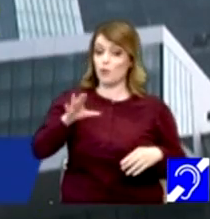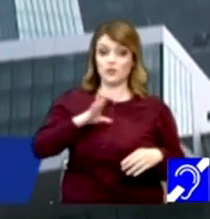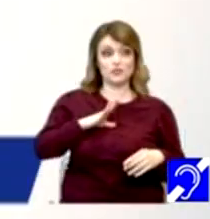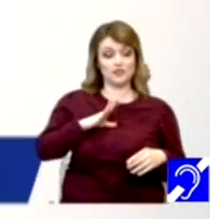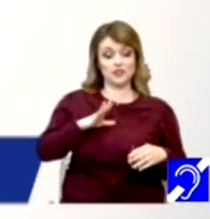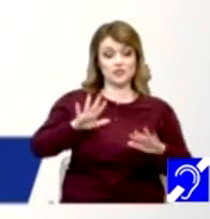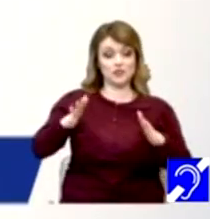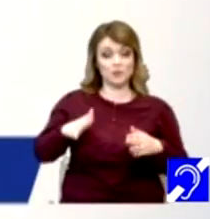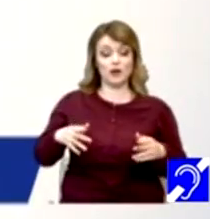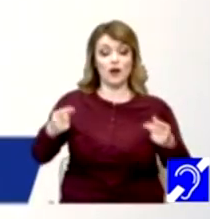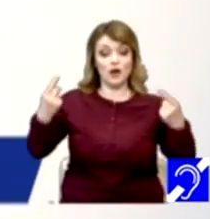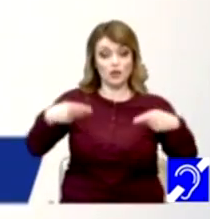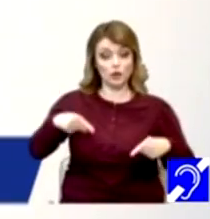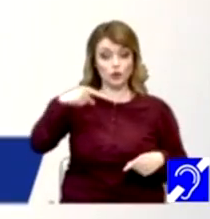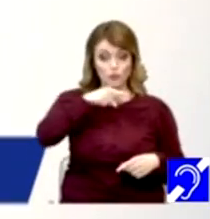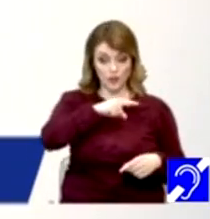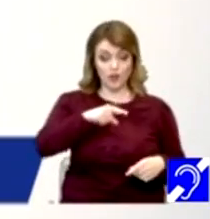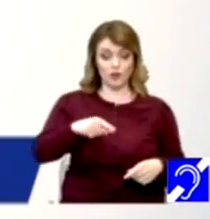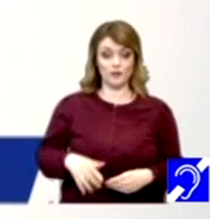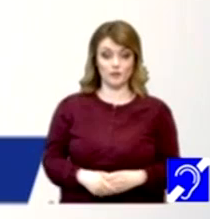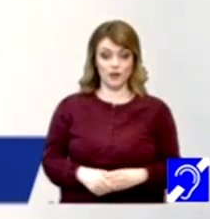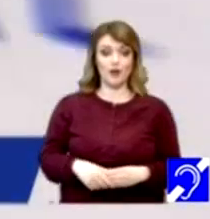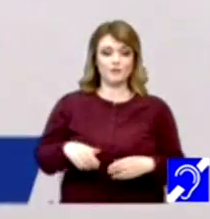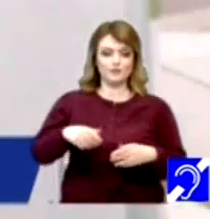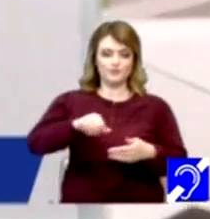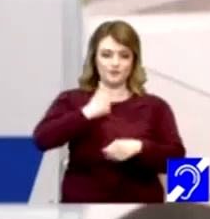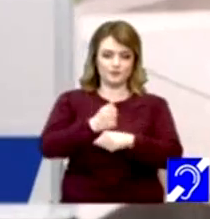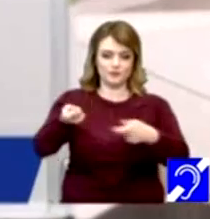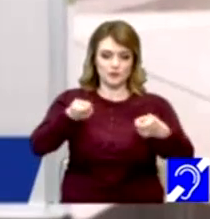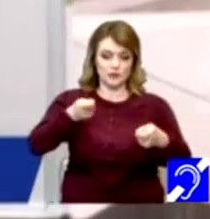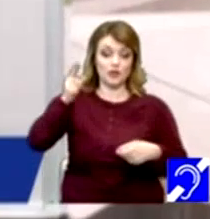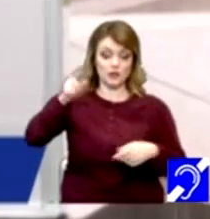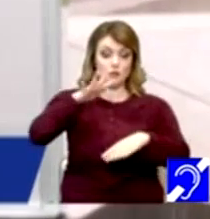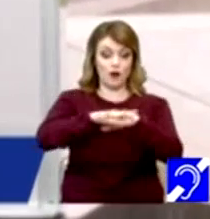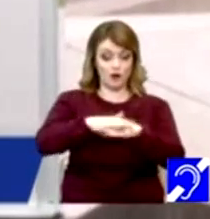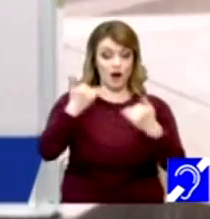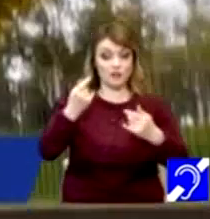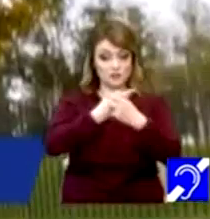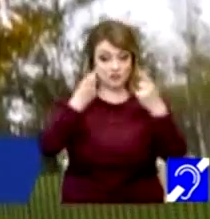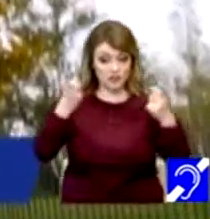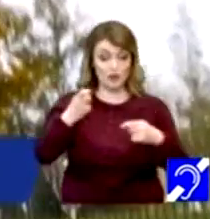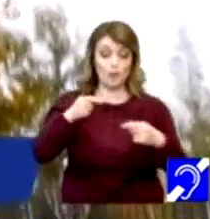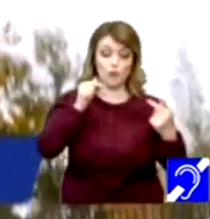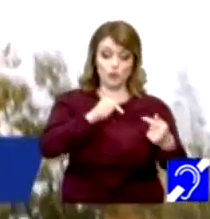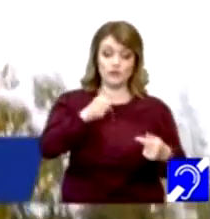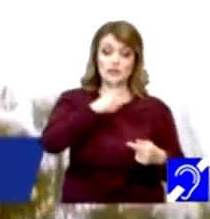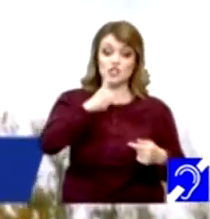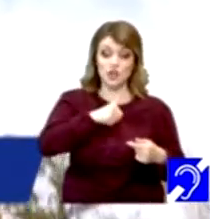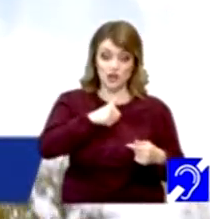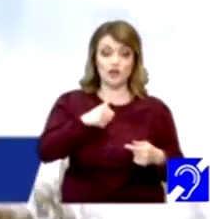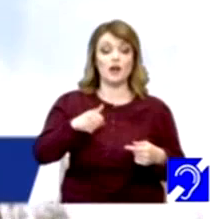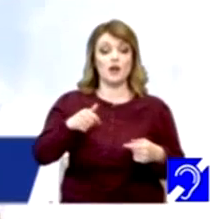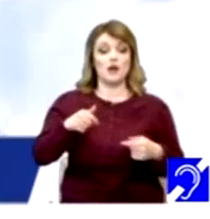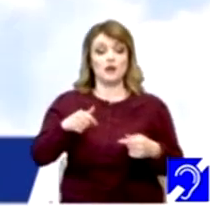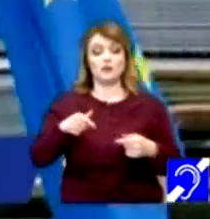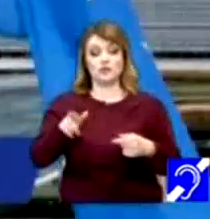în Europa. Isabel Schnabel, membru al Consiliului de Administrație al BCE, a lansat astăzi o atenționare împotriva încercărilor de blocare a fondului